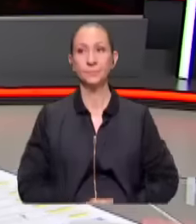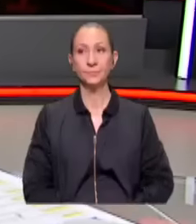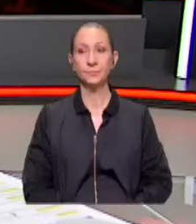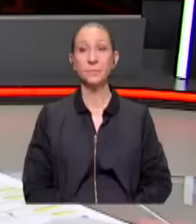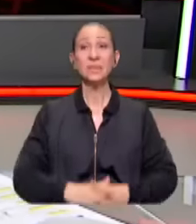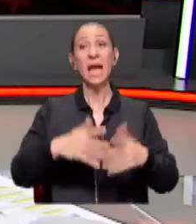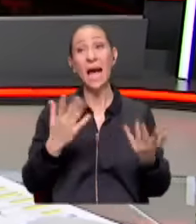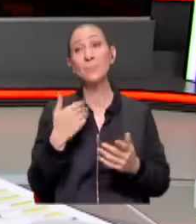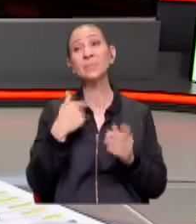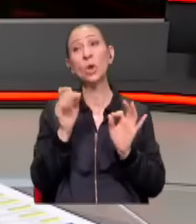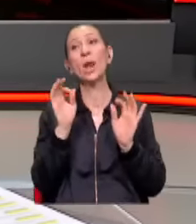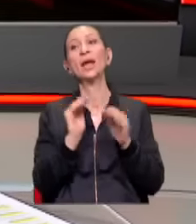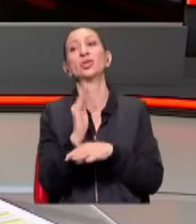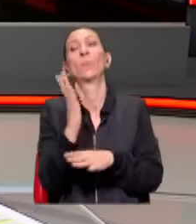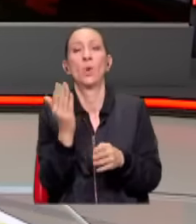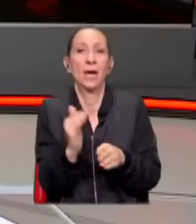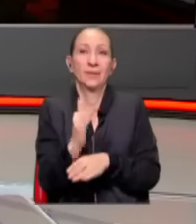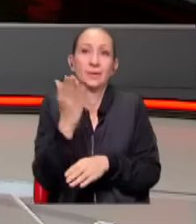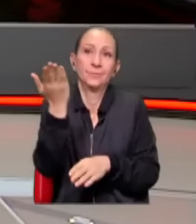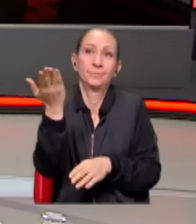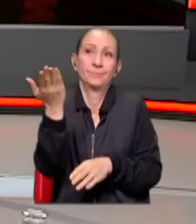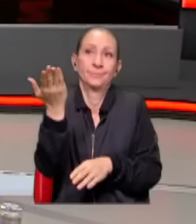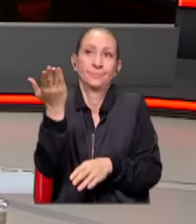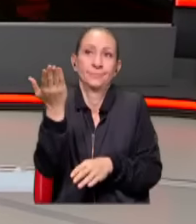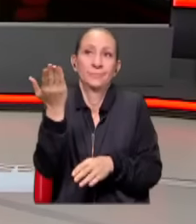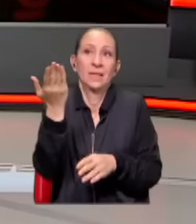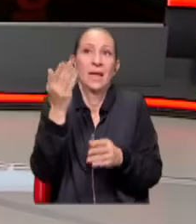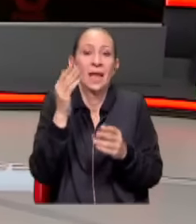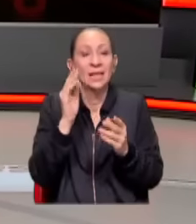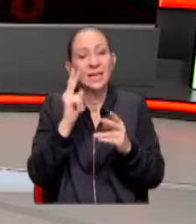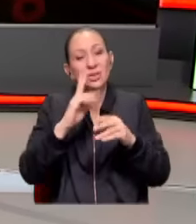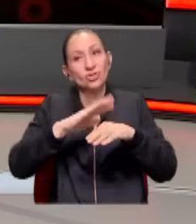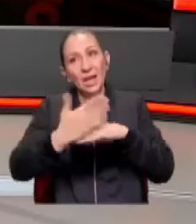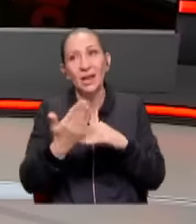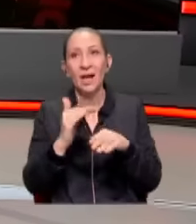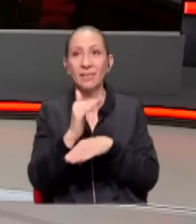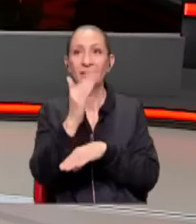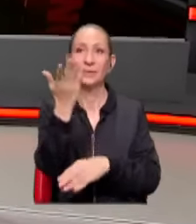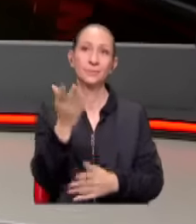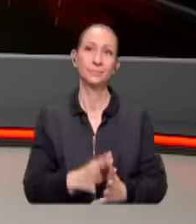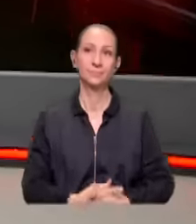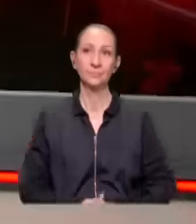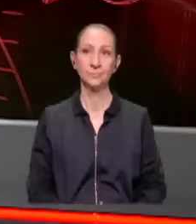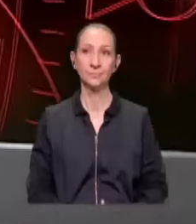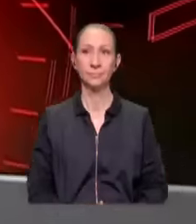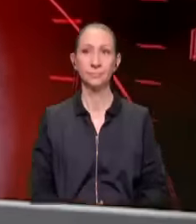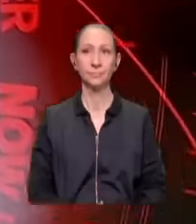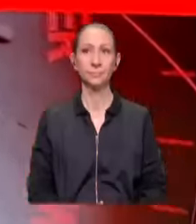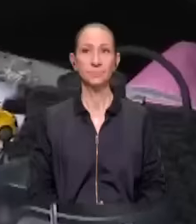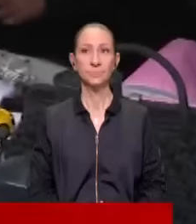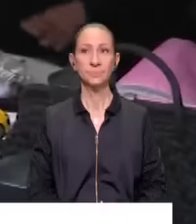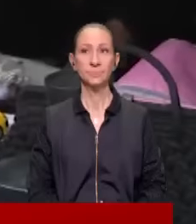Ha bizde tabii öyle yaşanmıyor hayatlar. Elden düşme hayatlar.